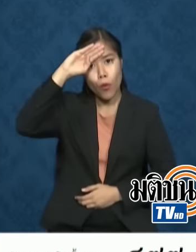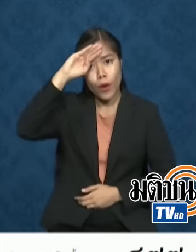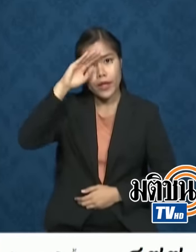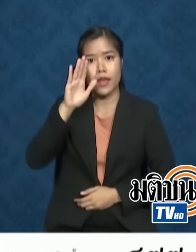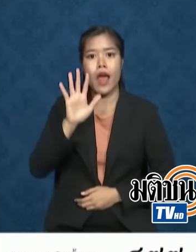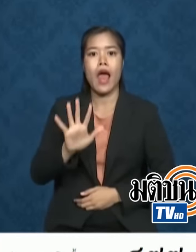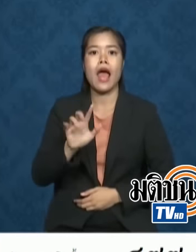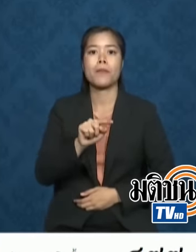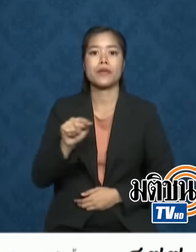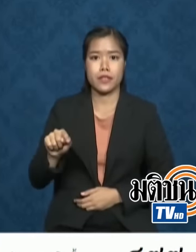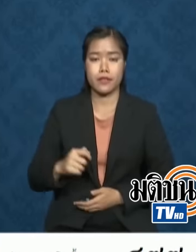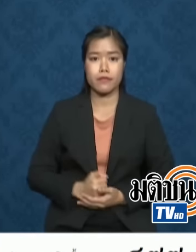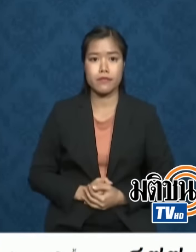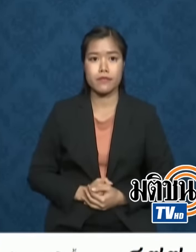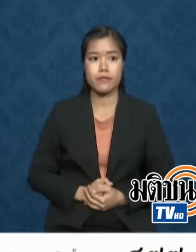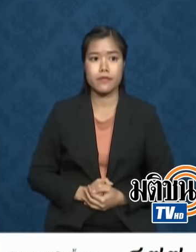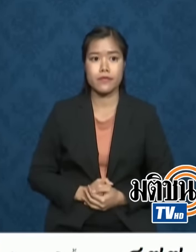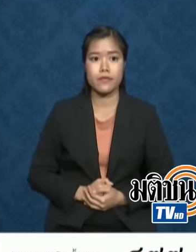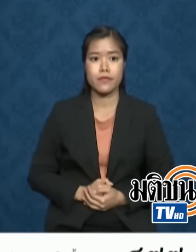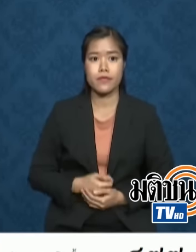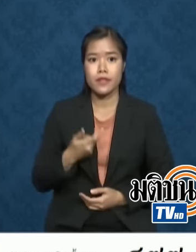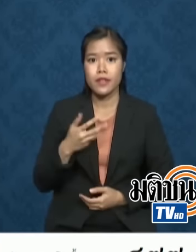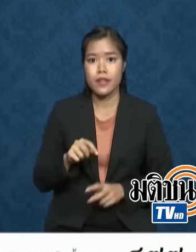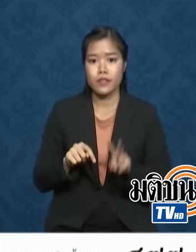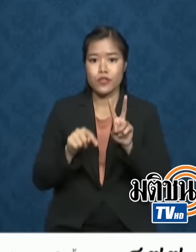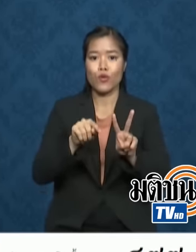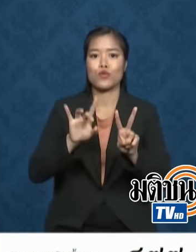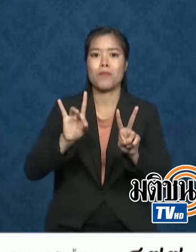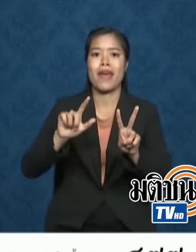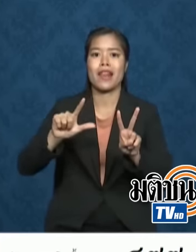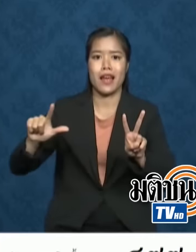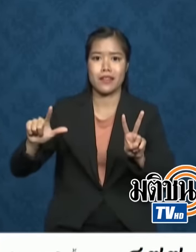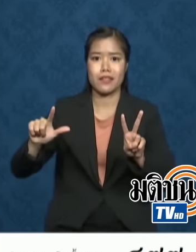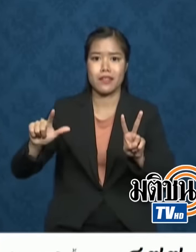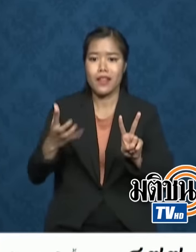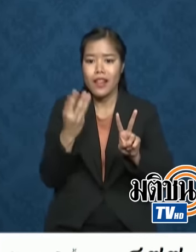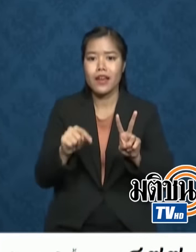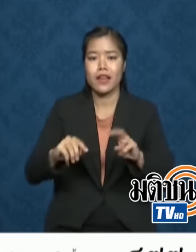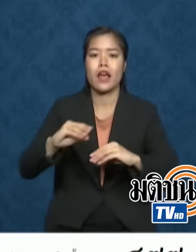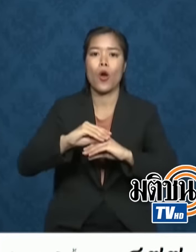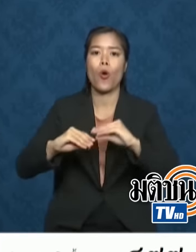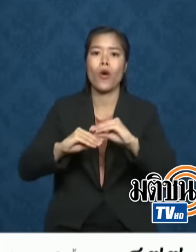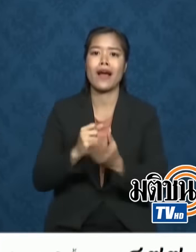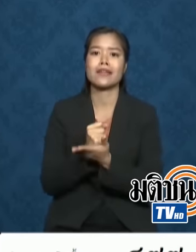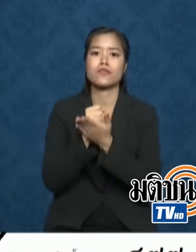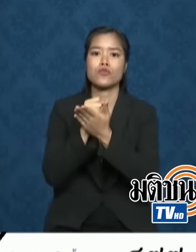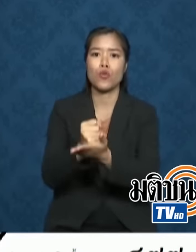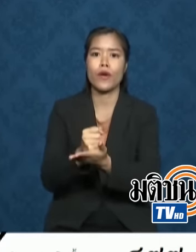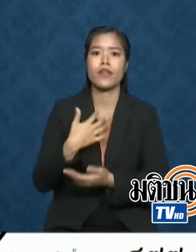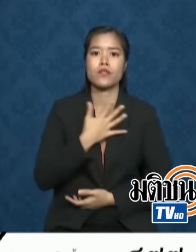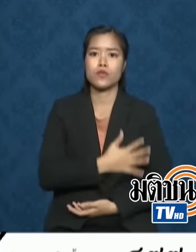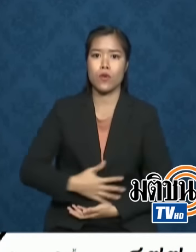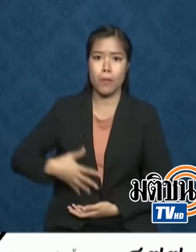6.2 ล้านบาทเราไปดูรายละเอียดกันอีกทีนึงเหลือแค่ 2.8 ล้านบาทเท่านั้นแหละครับที่เป็นโครงการลดผลกระทบทางด้านสุขภ